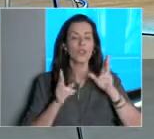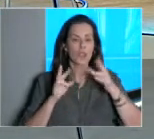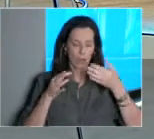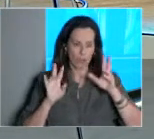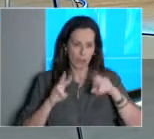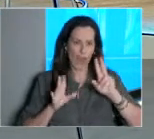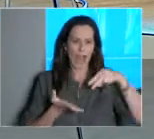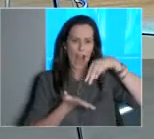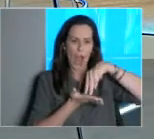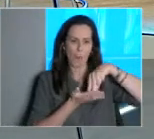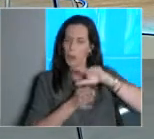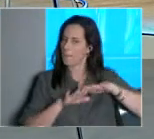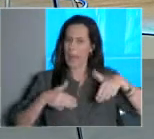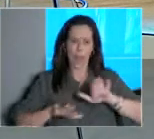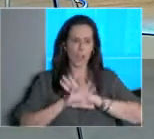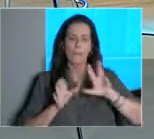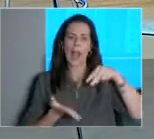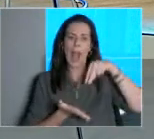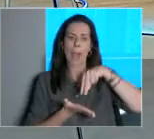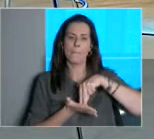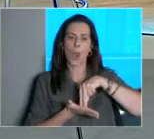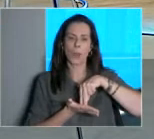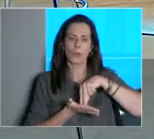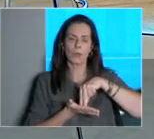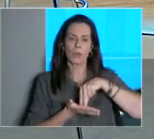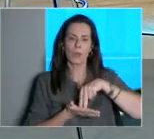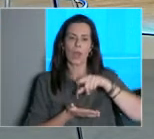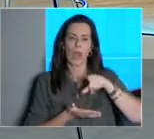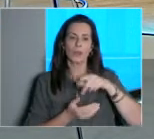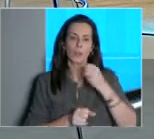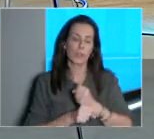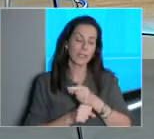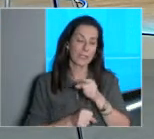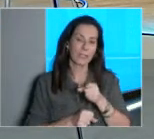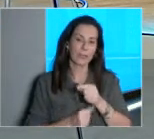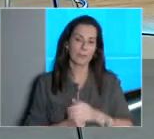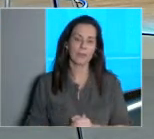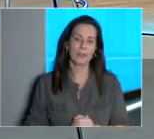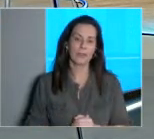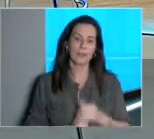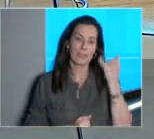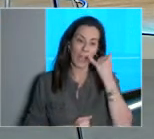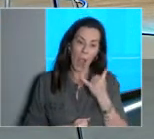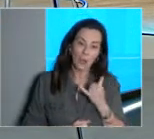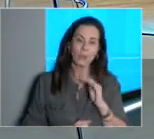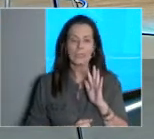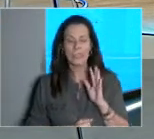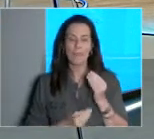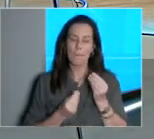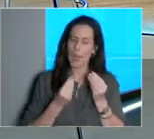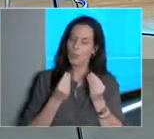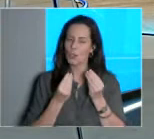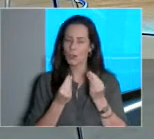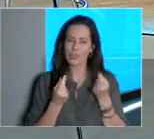בעמידה. לא יהיו מושבים, לא כיסאות, רק בעמידה, אז הארץ עושה על זה איזושהי קריקטורה עם איזשהו